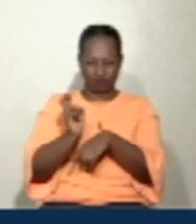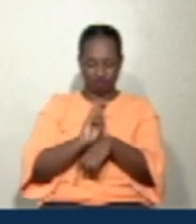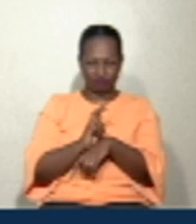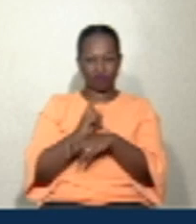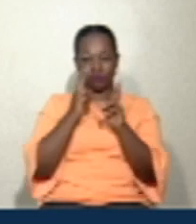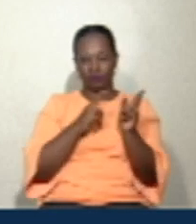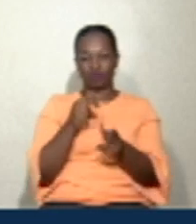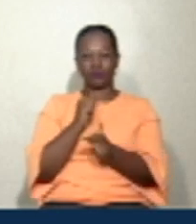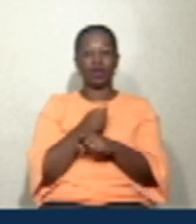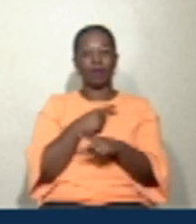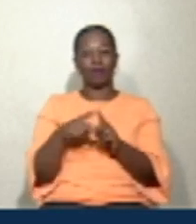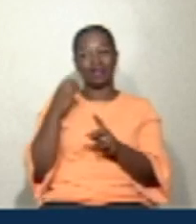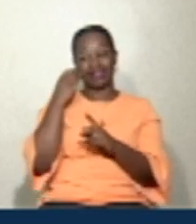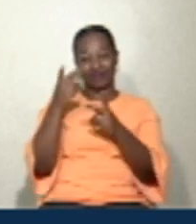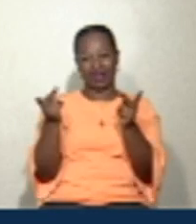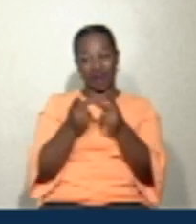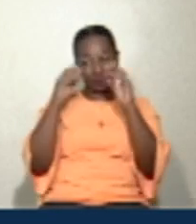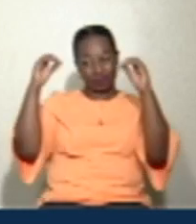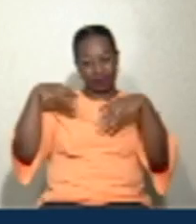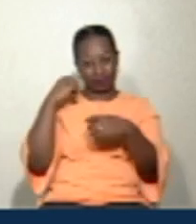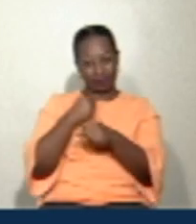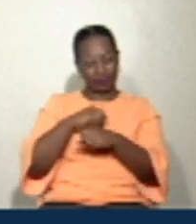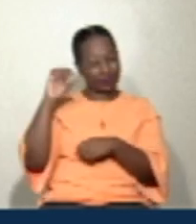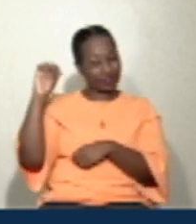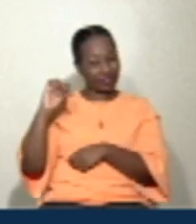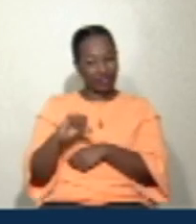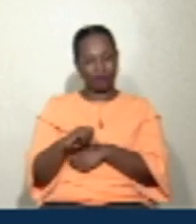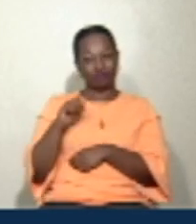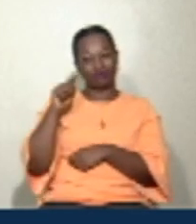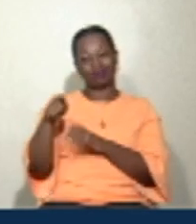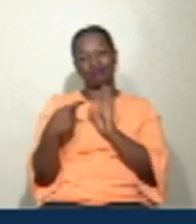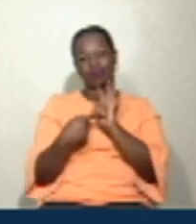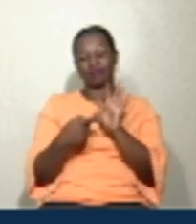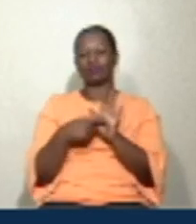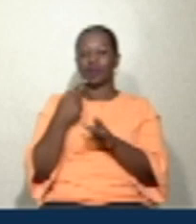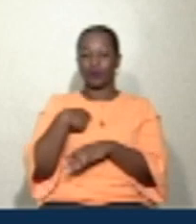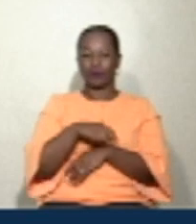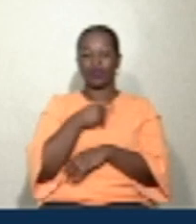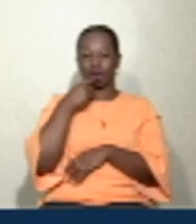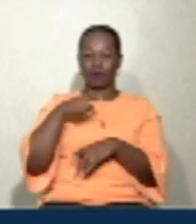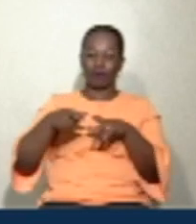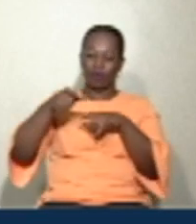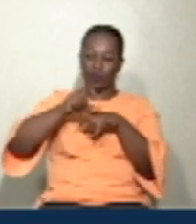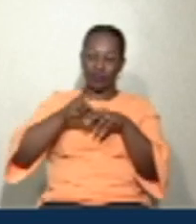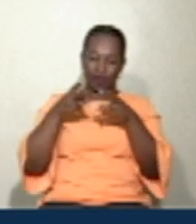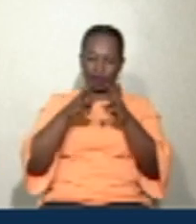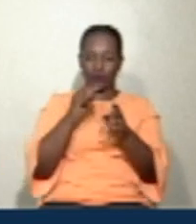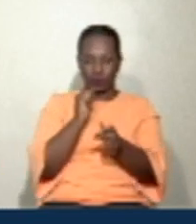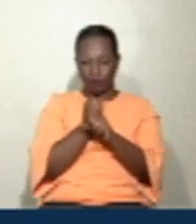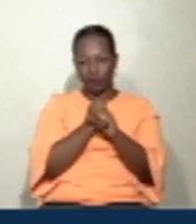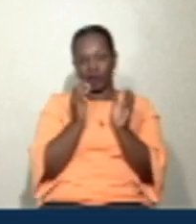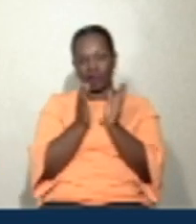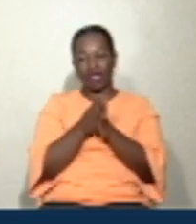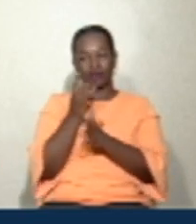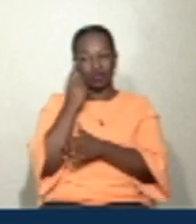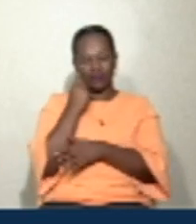birakorwa, ariko iyo hari aho byagaragaye ko bitakozwe neza kiba ari ikimenyetso cy'uko dukwiye kongera uko twabikoraga, cyangwa se ijisho